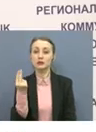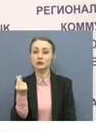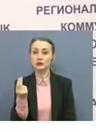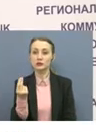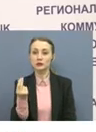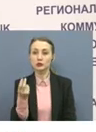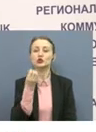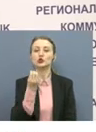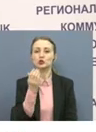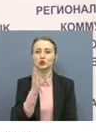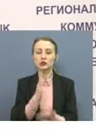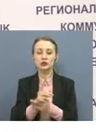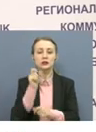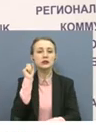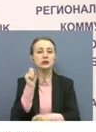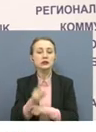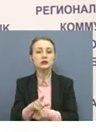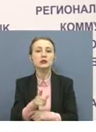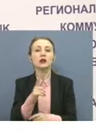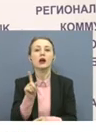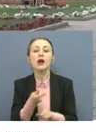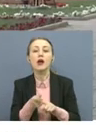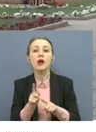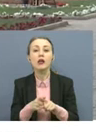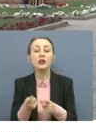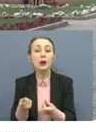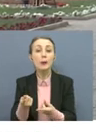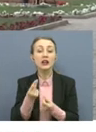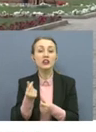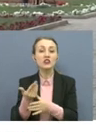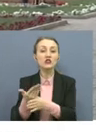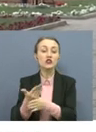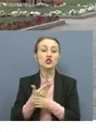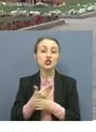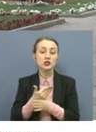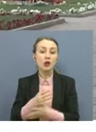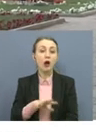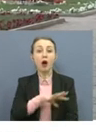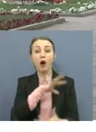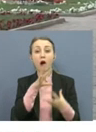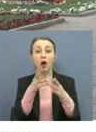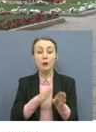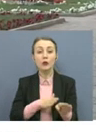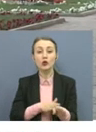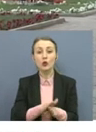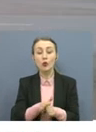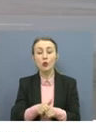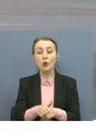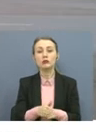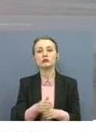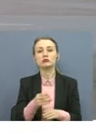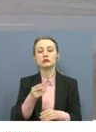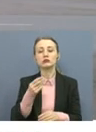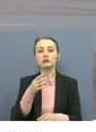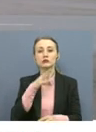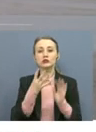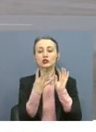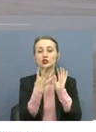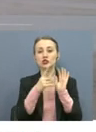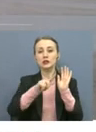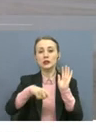бесігі жобасының пилоттық кезеңіне қатысқан 3 ауданның бірі. Аталған бағдарлама аясында жалпы құны 803 миллион теңгені құрайтын 13 жоба